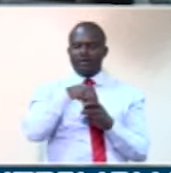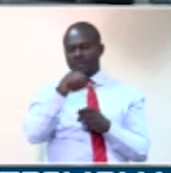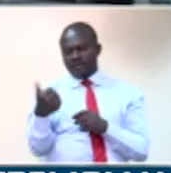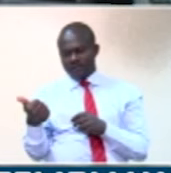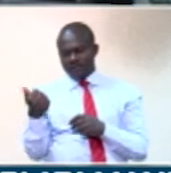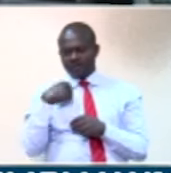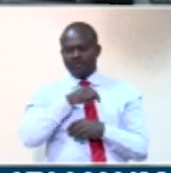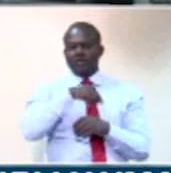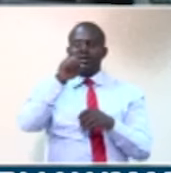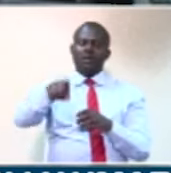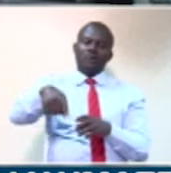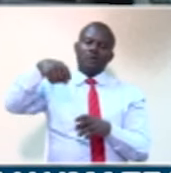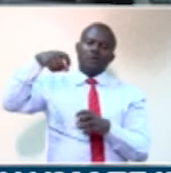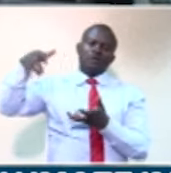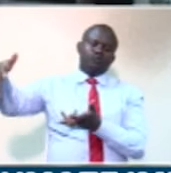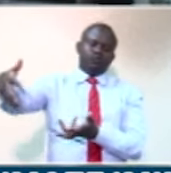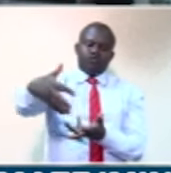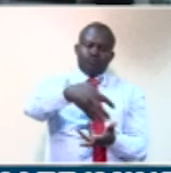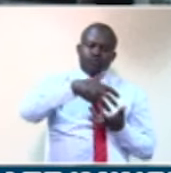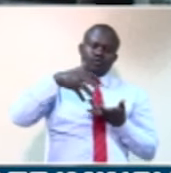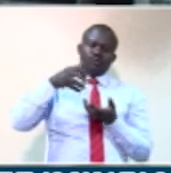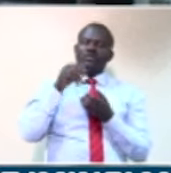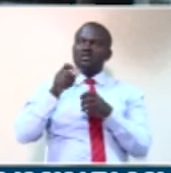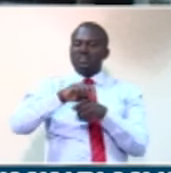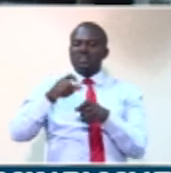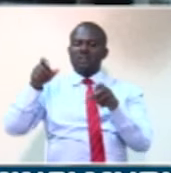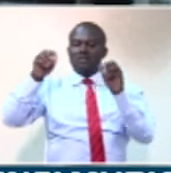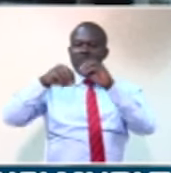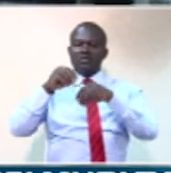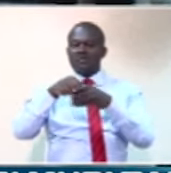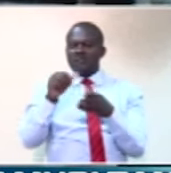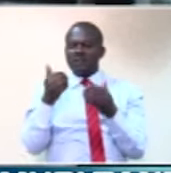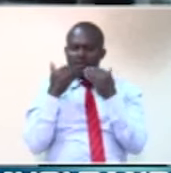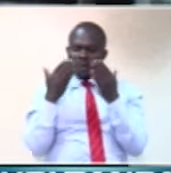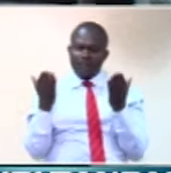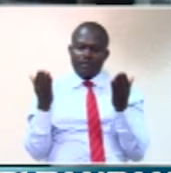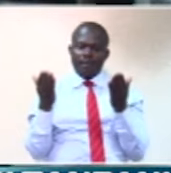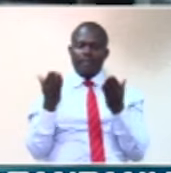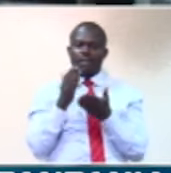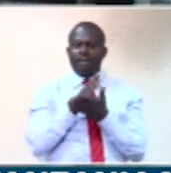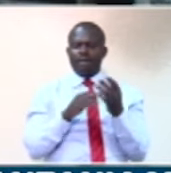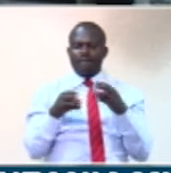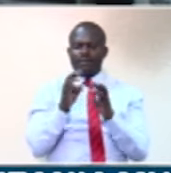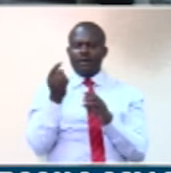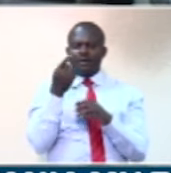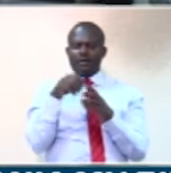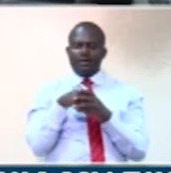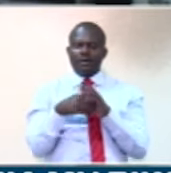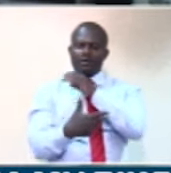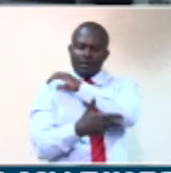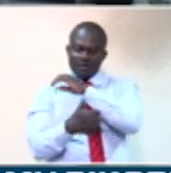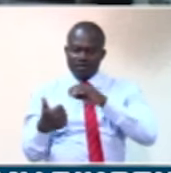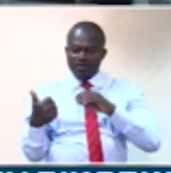izindi. Turaroba gusa ariko nta zindi ziterwamo. Hakaniyongeramo rero n'uburyo bumwe na bumwe nabwo bukoreshwa bwa